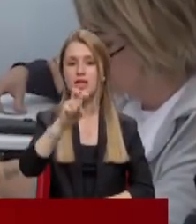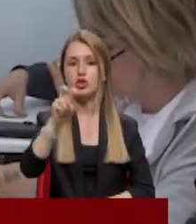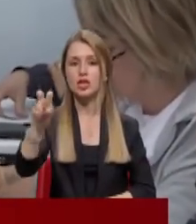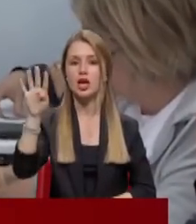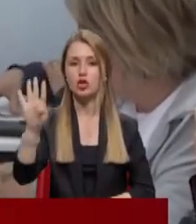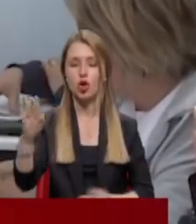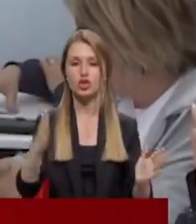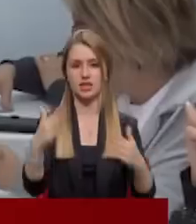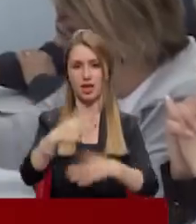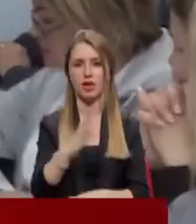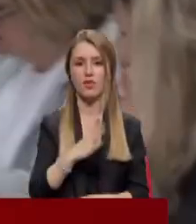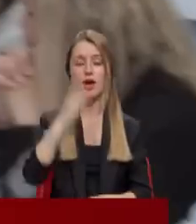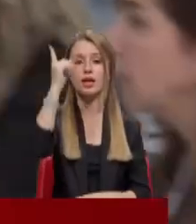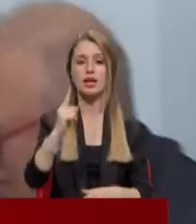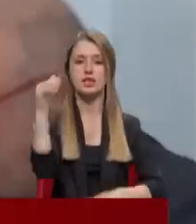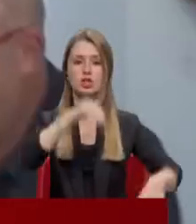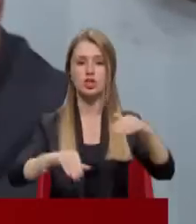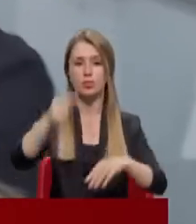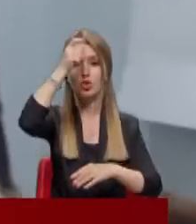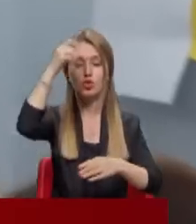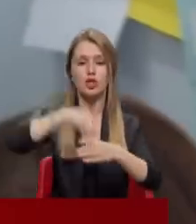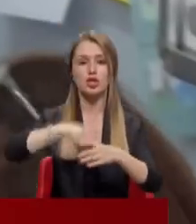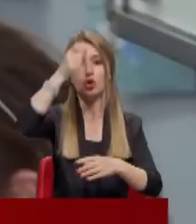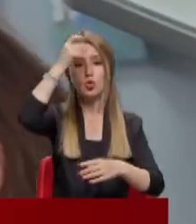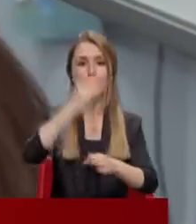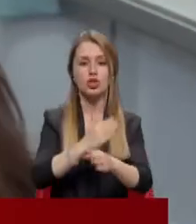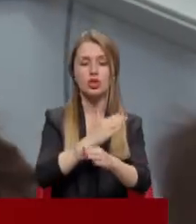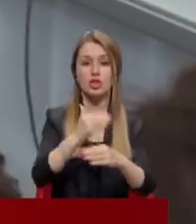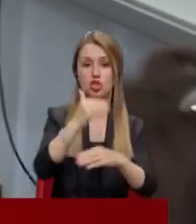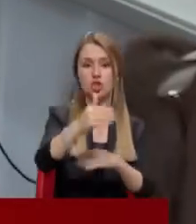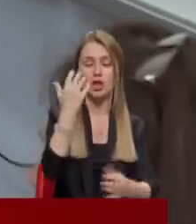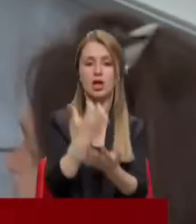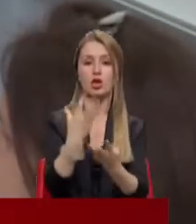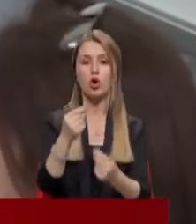191.884 sandık kurulacak. İlk turda yurt içi ve yurt dışında kayıtlı